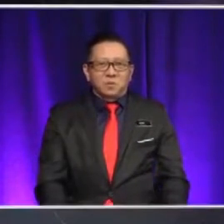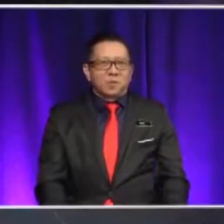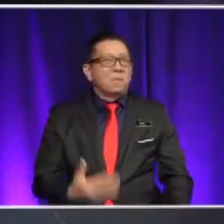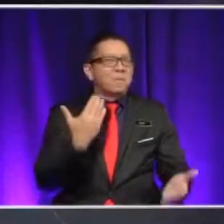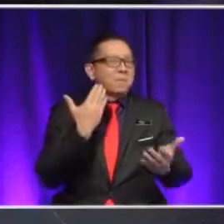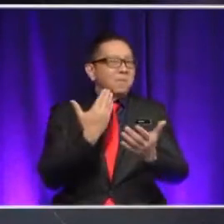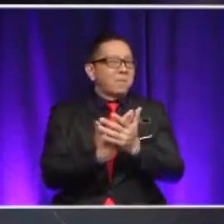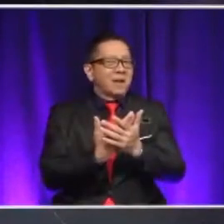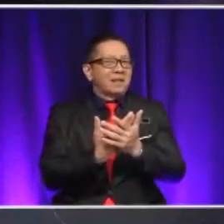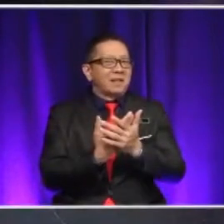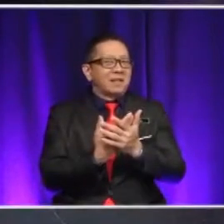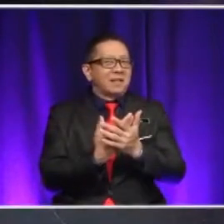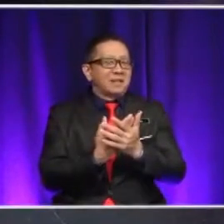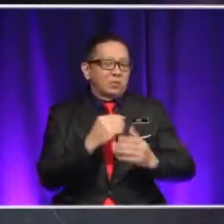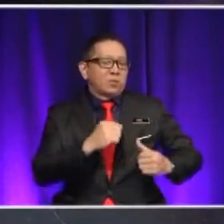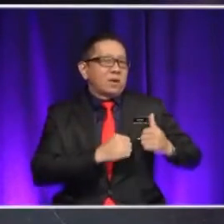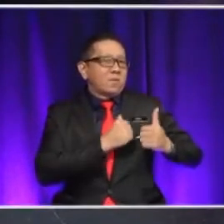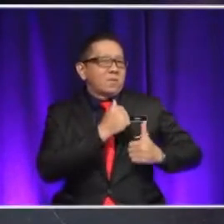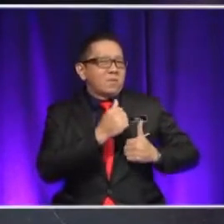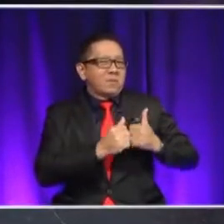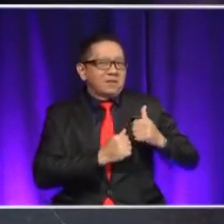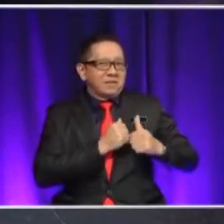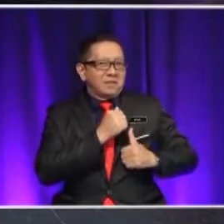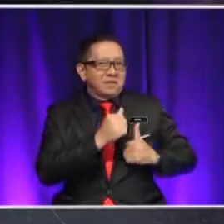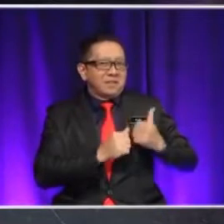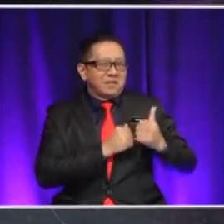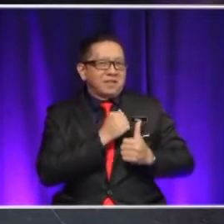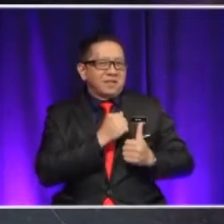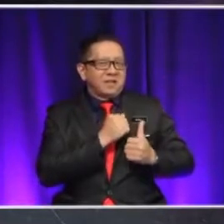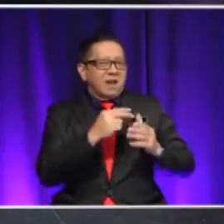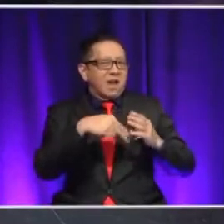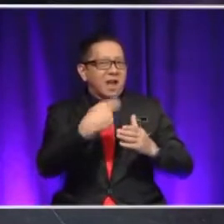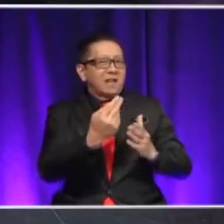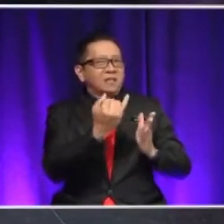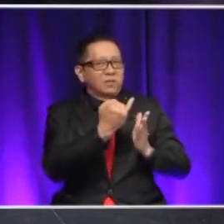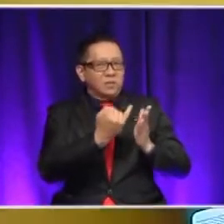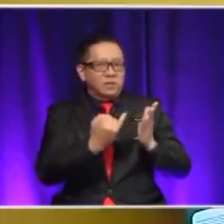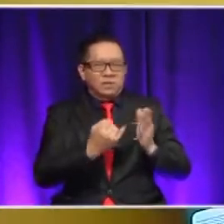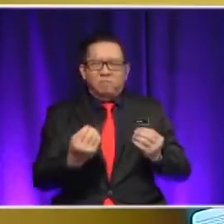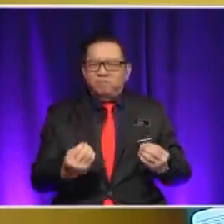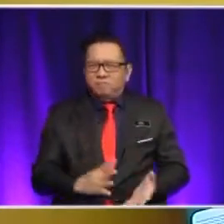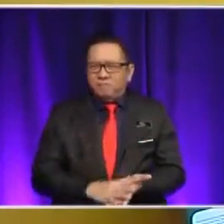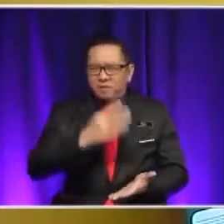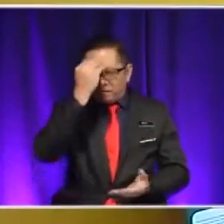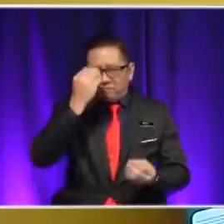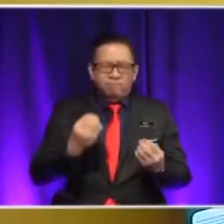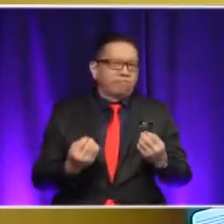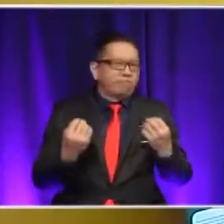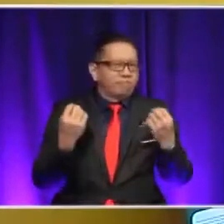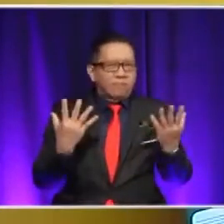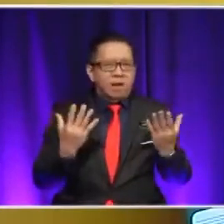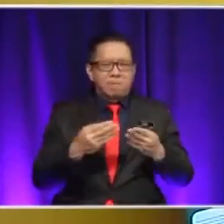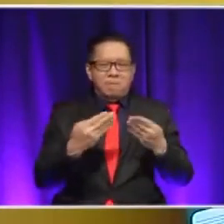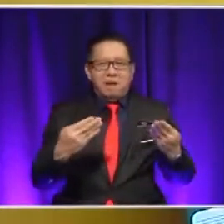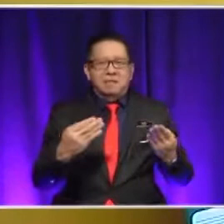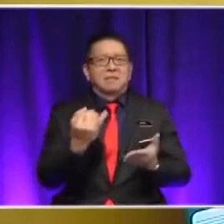itulah dari segi apresiasi karya citem dimana kita telah pembelajar bebagai bahas SNI untuk